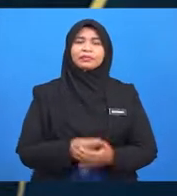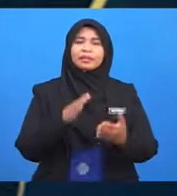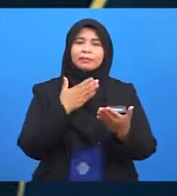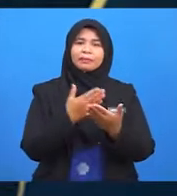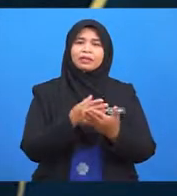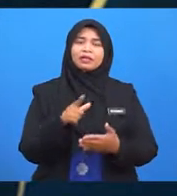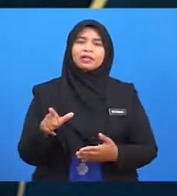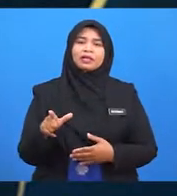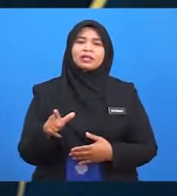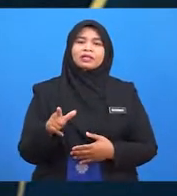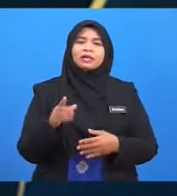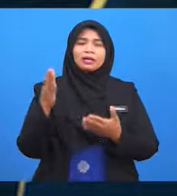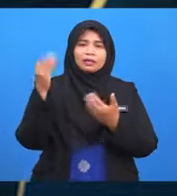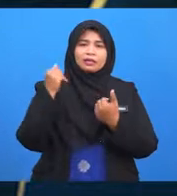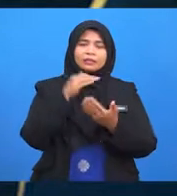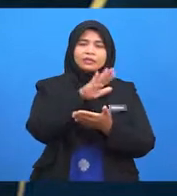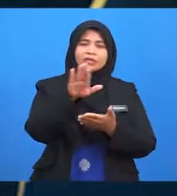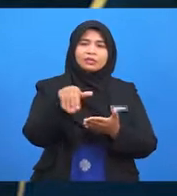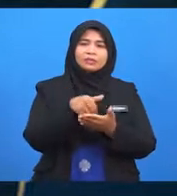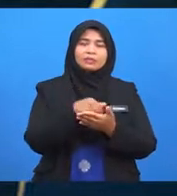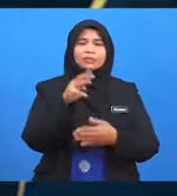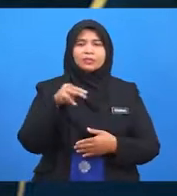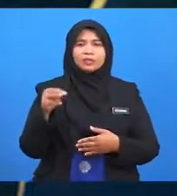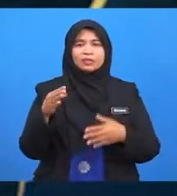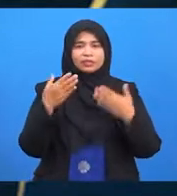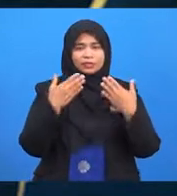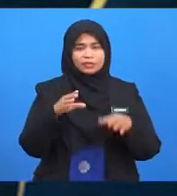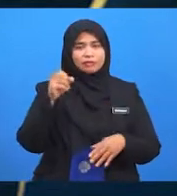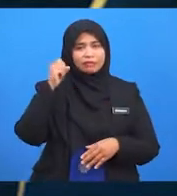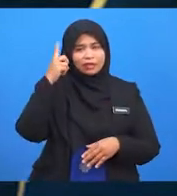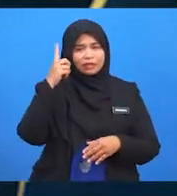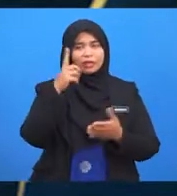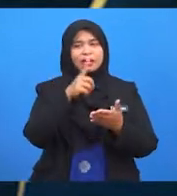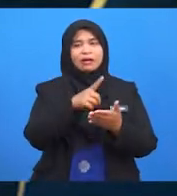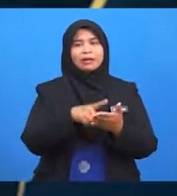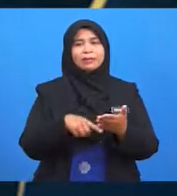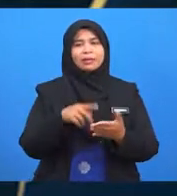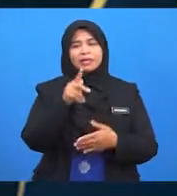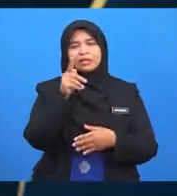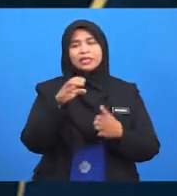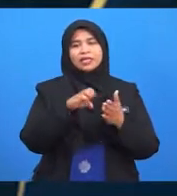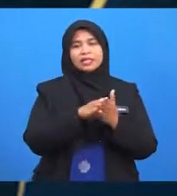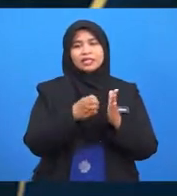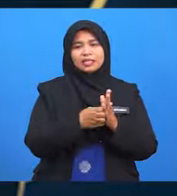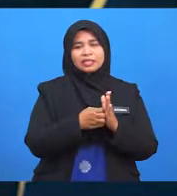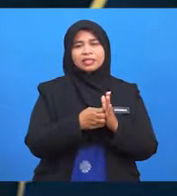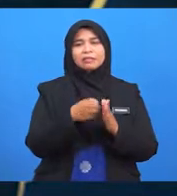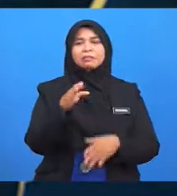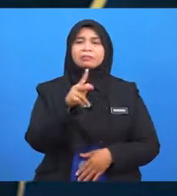Baiklah, diharap semua murid-murid sudah faham apakah pengertian